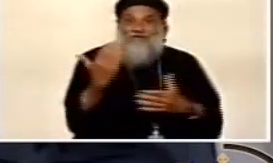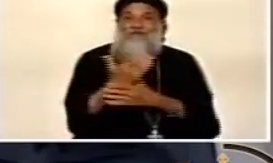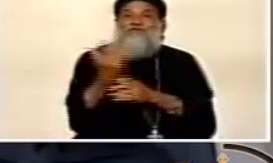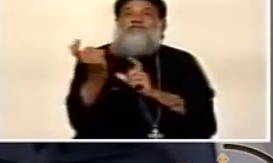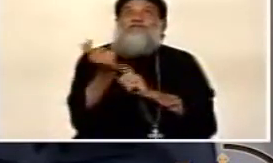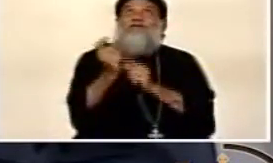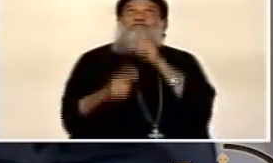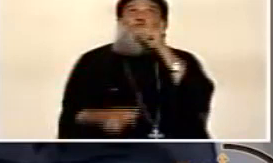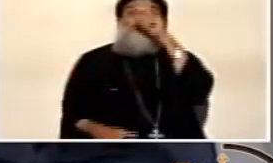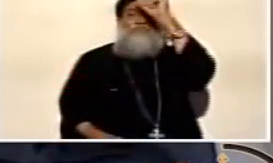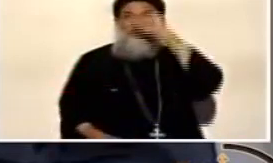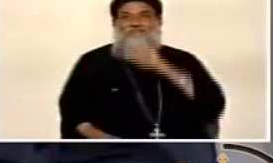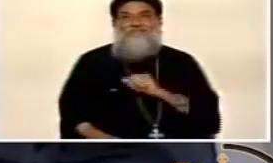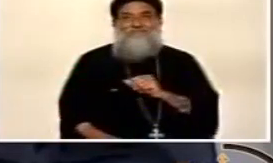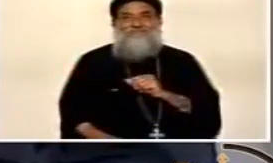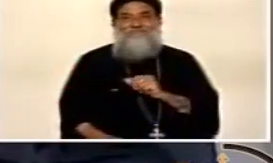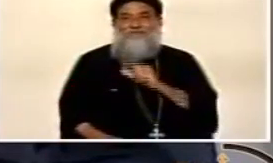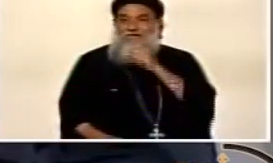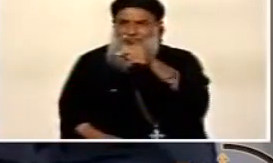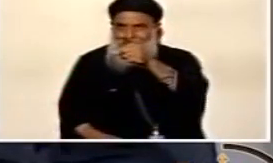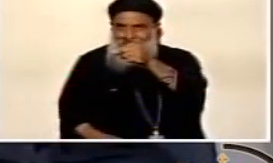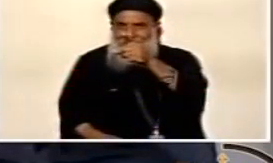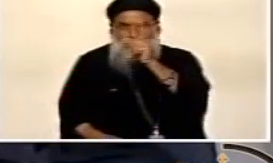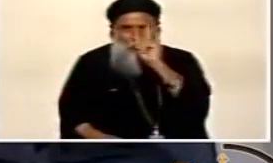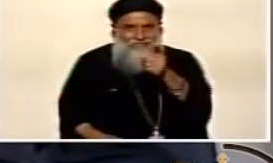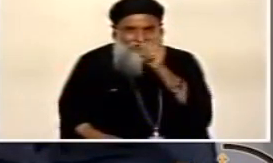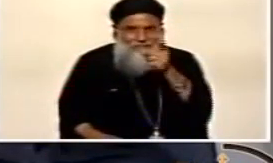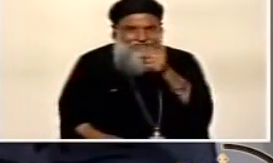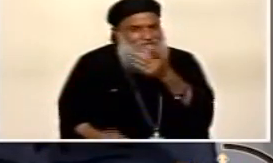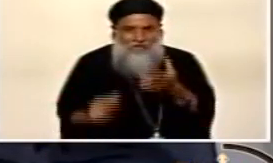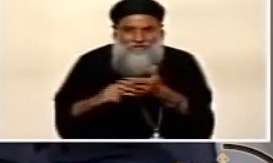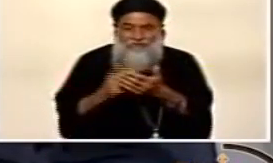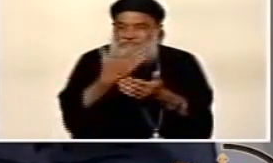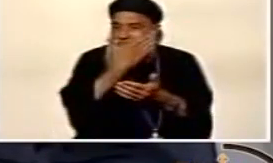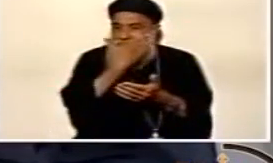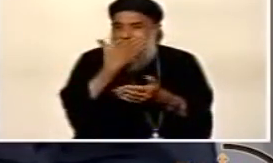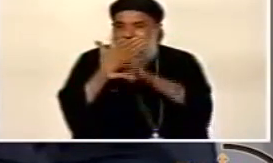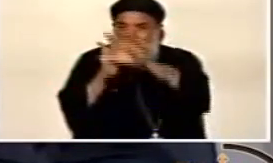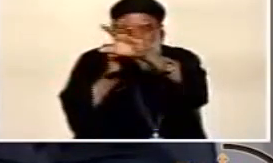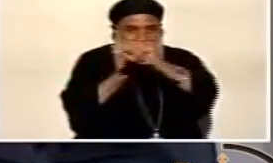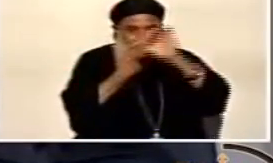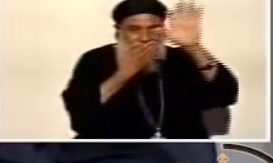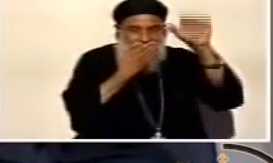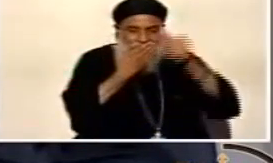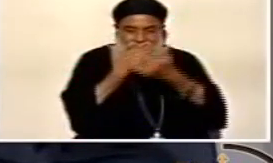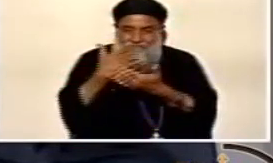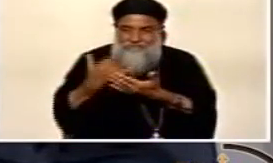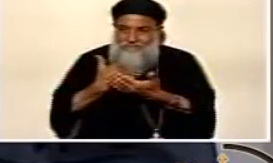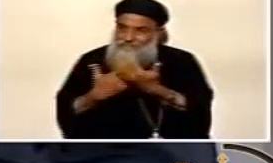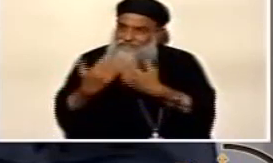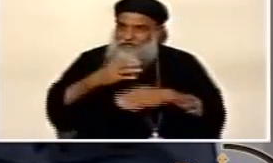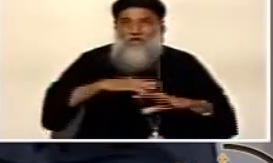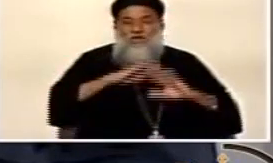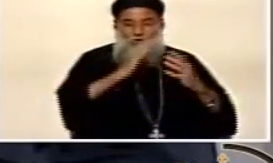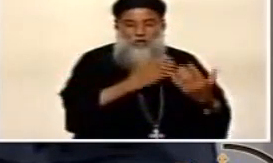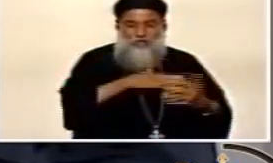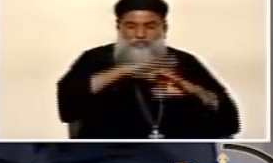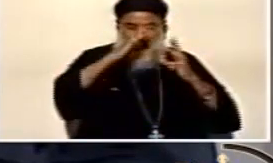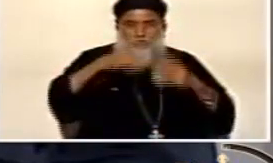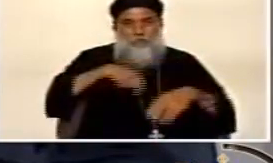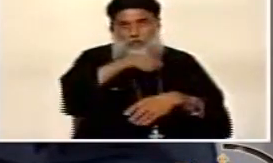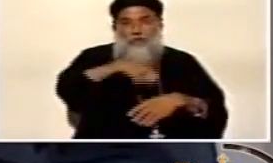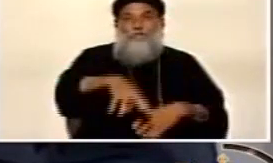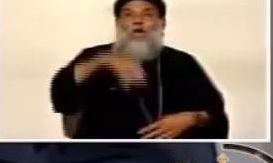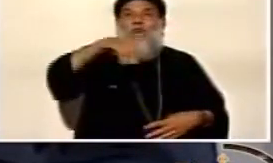بلا ناموس. صرت للضعفاء كضعيف لأربح الضعفاء، صرت للكل كل شيء لأخلص على